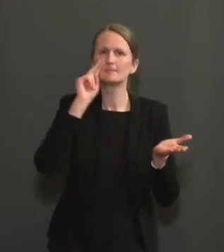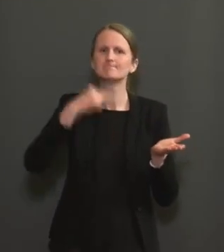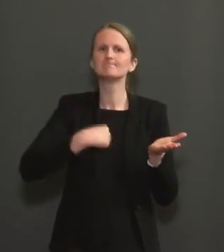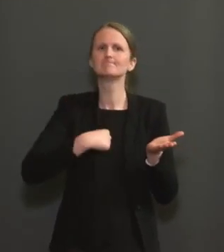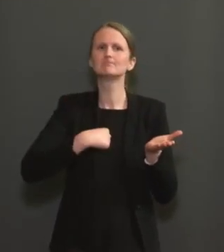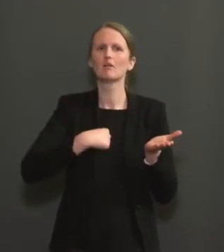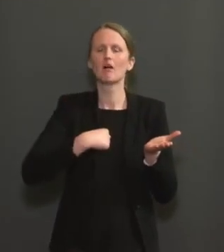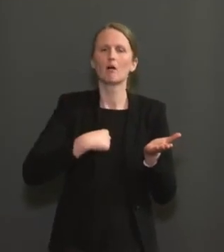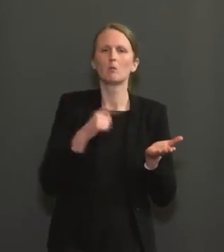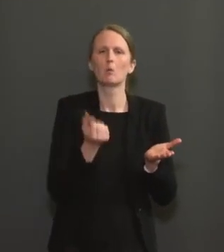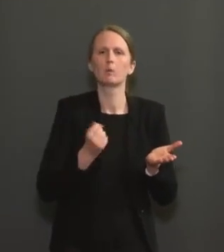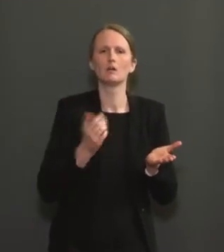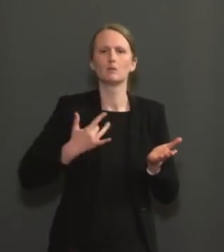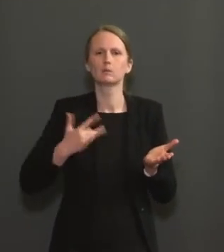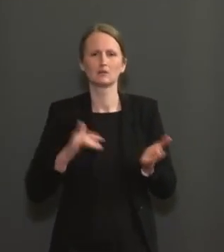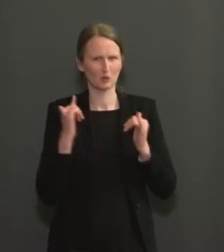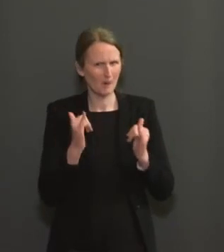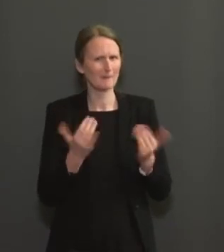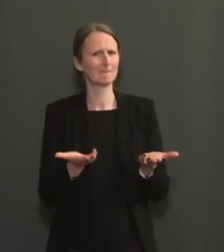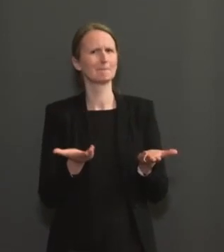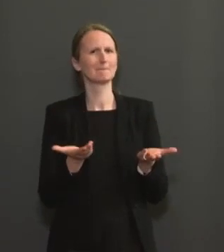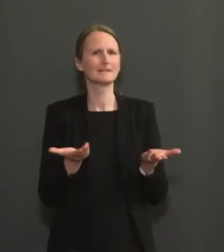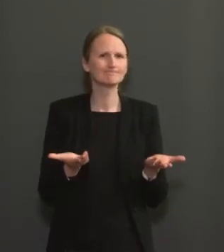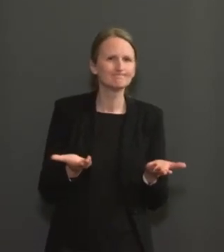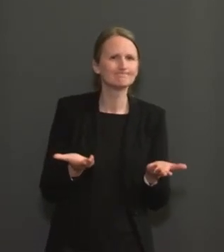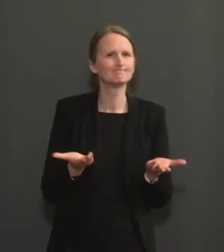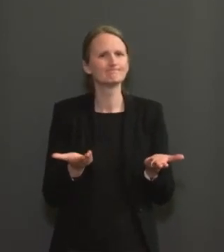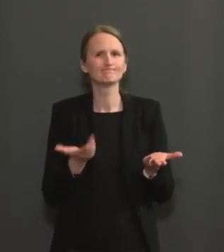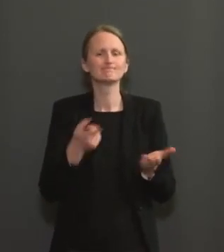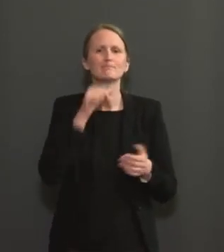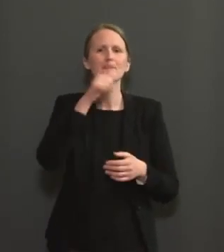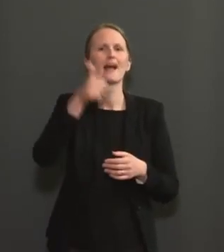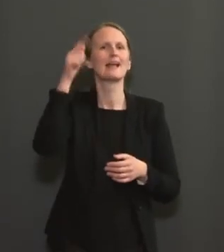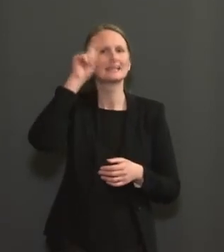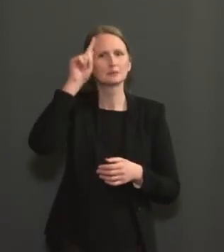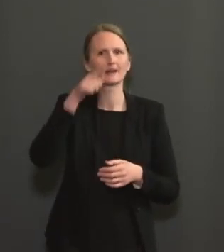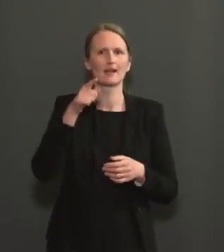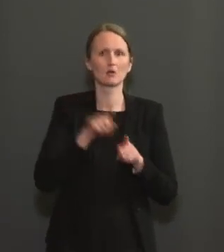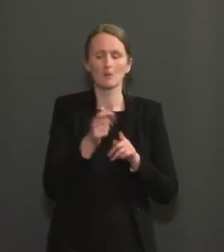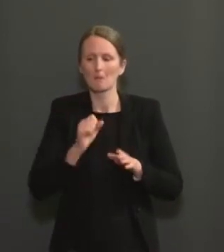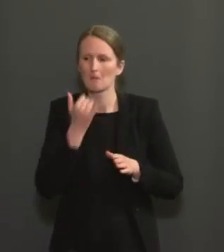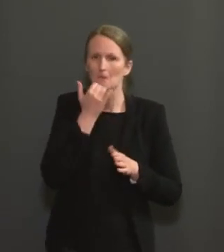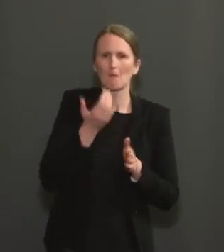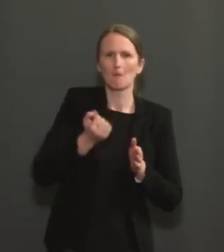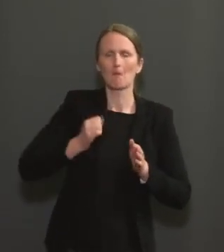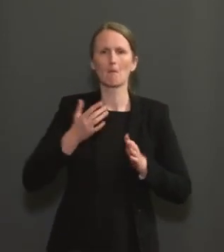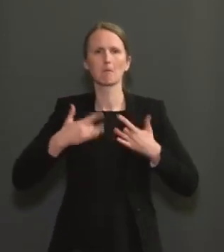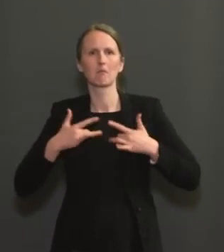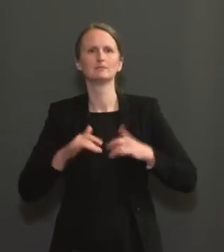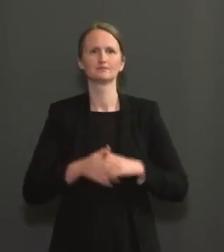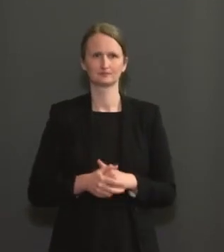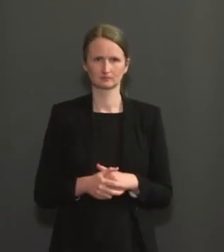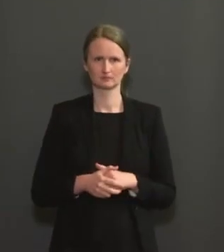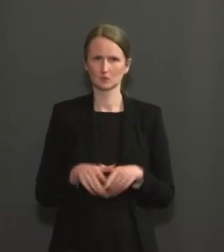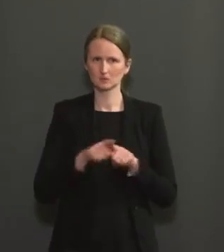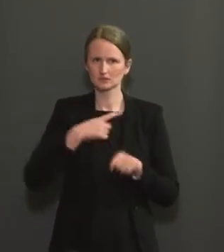en question. Nous nous rendons compte, entre autres, que la mobilité dans le pays, on vous en a parlé à plusieurs reprises, a plutôt